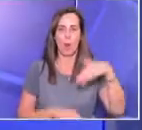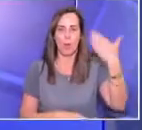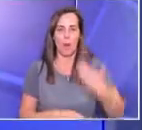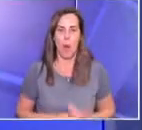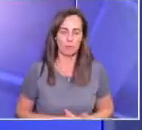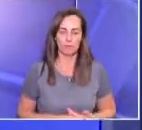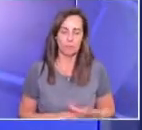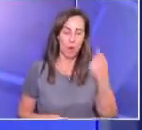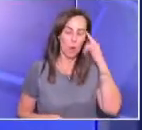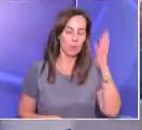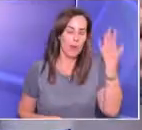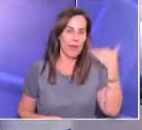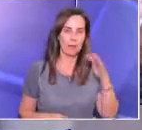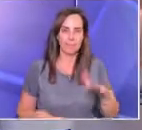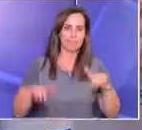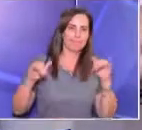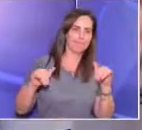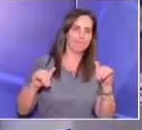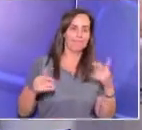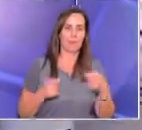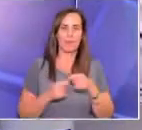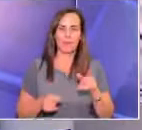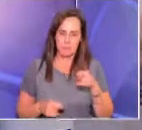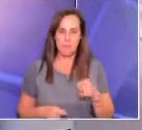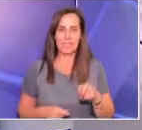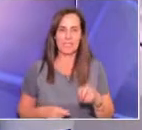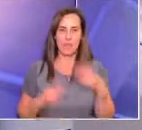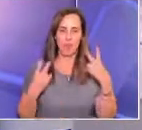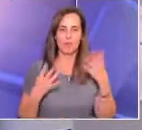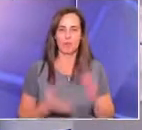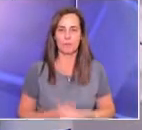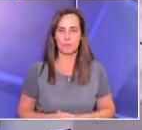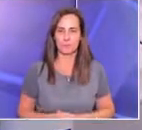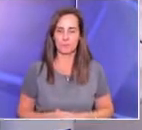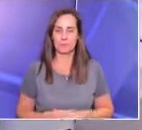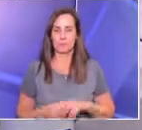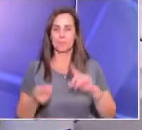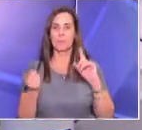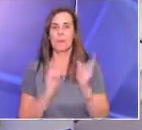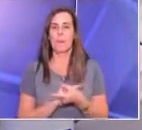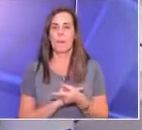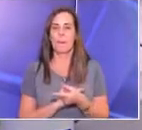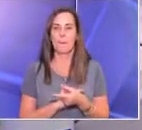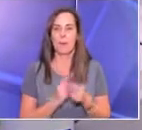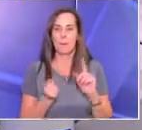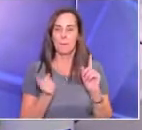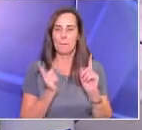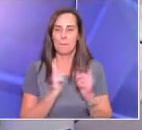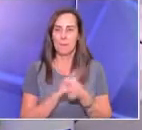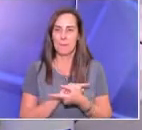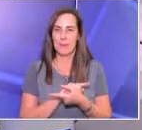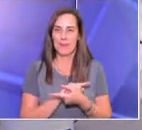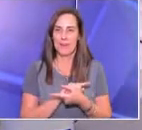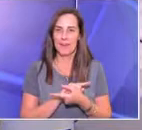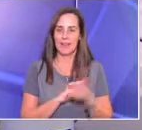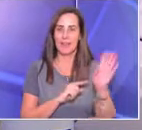כי לא יודע, אולי הייתה איזושהי רתיעה מסוימת בהקשר הזה, וזה חשוב לכשעצמו. אגב, במקום... ג'קי לוי נכנסת עוד חברת כנסת.